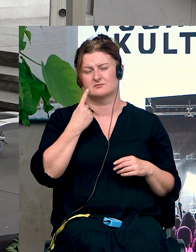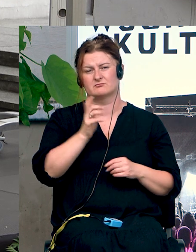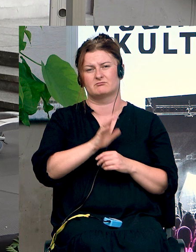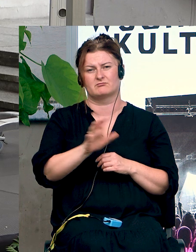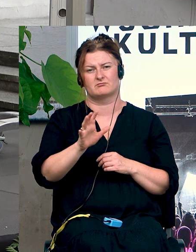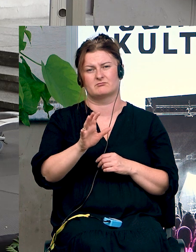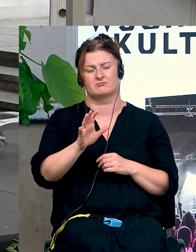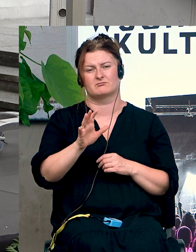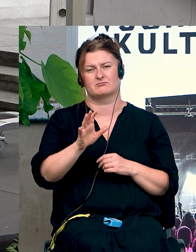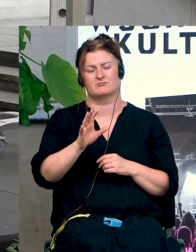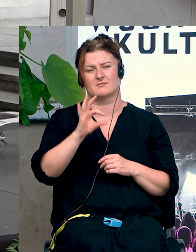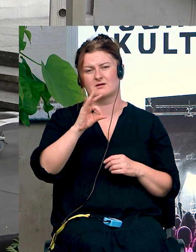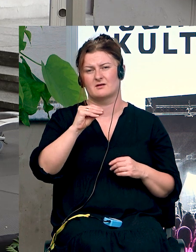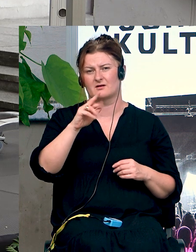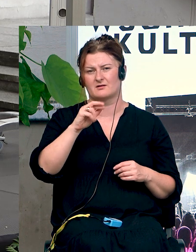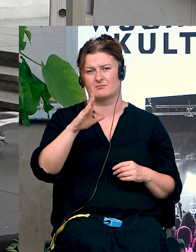сербська,